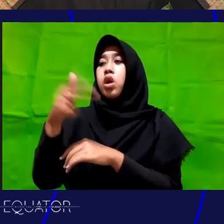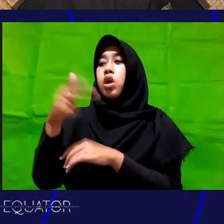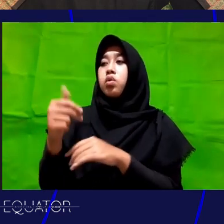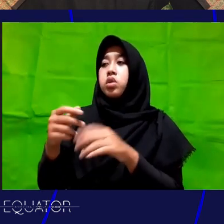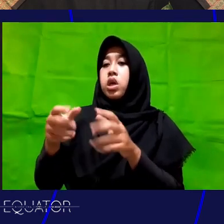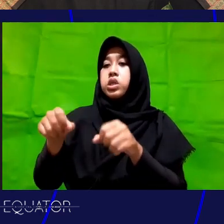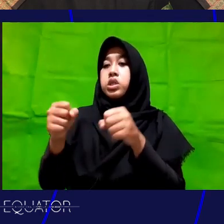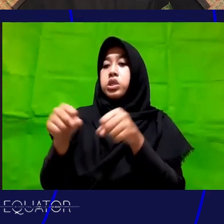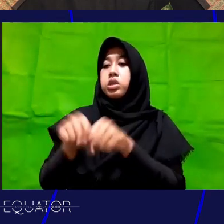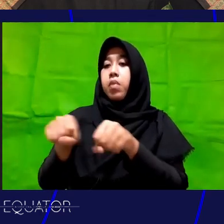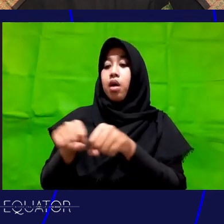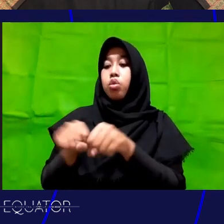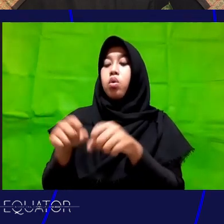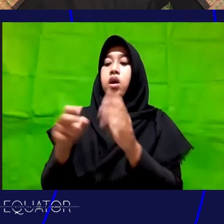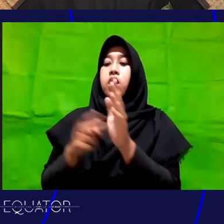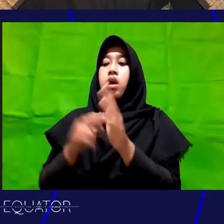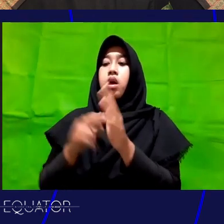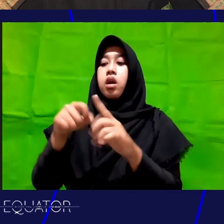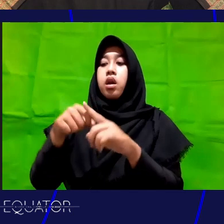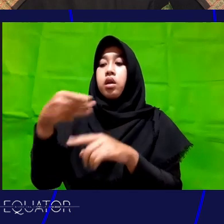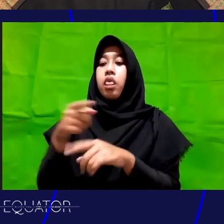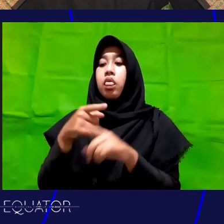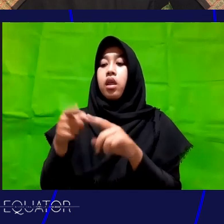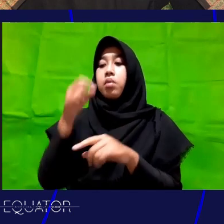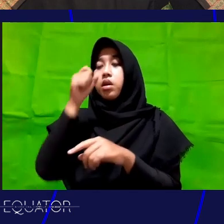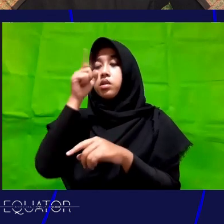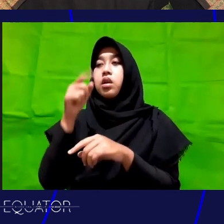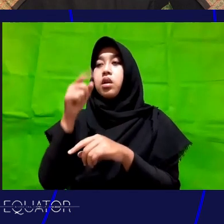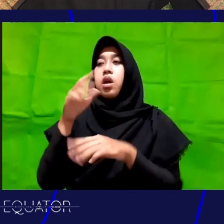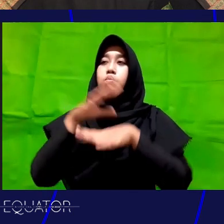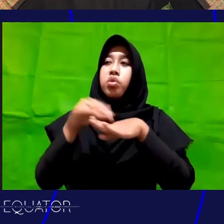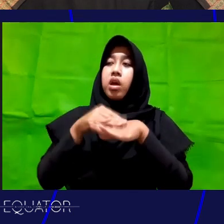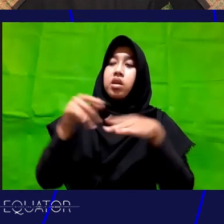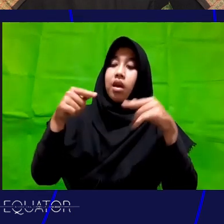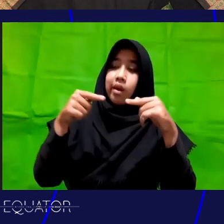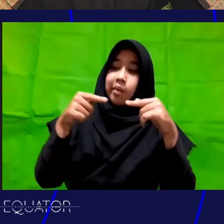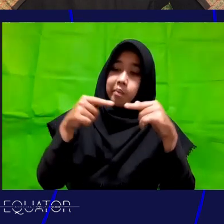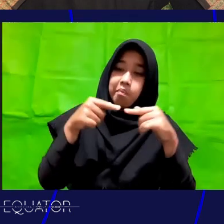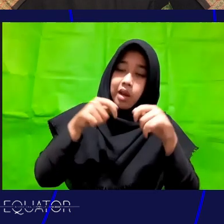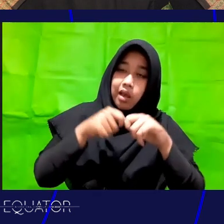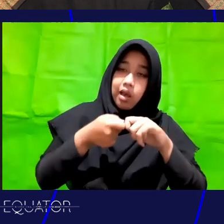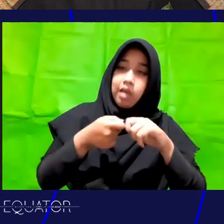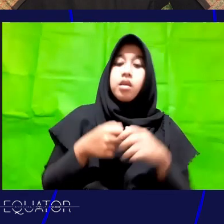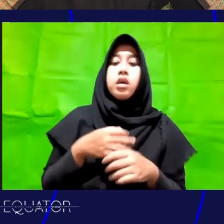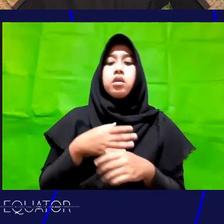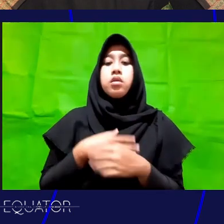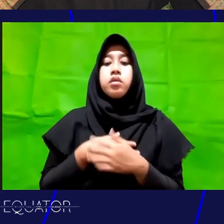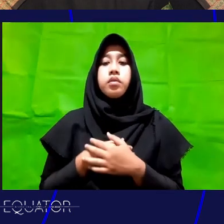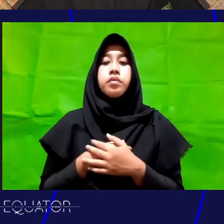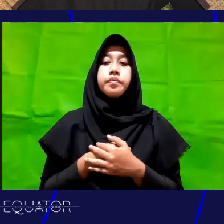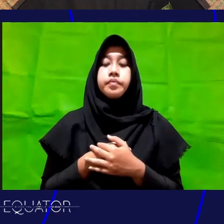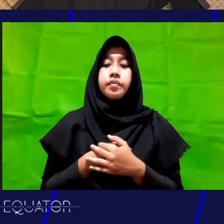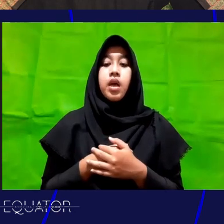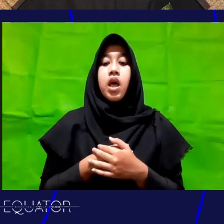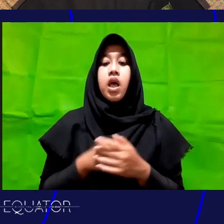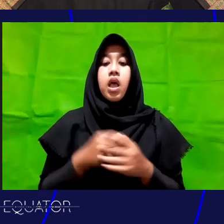yang kadang-kadang tidak disadari gitu, menjadi kultur yang melekat gitu. Tapi kalau saya ingat dengan apa Durai dalam teorinya dia